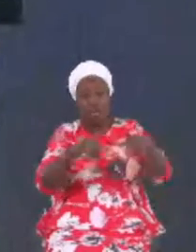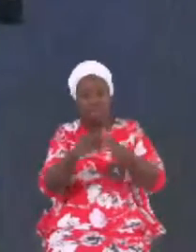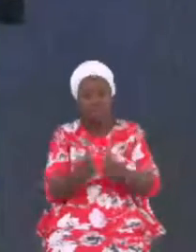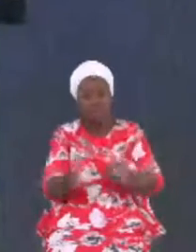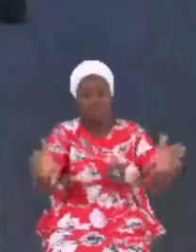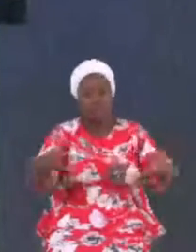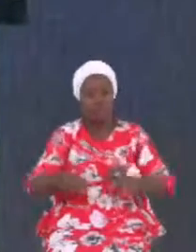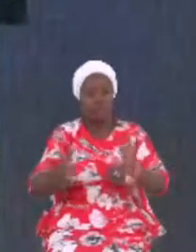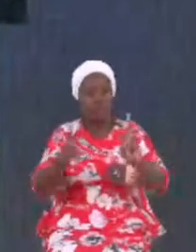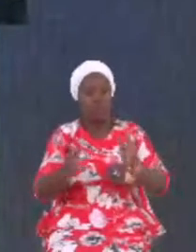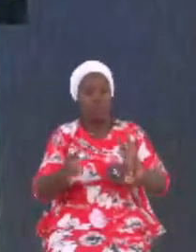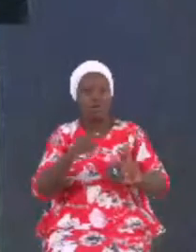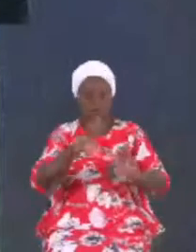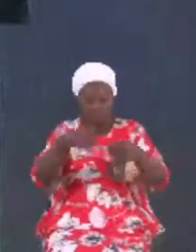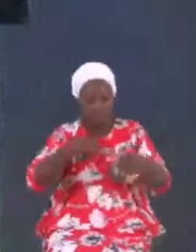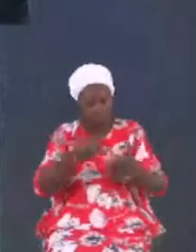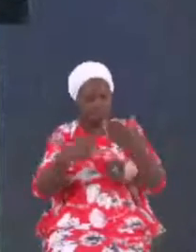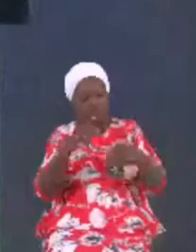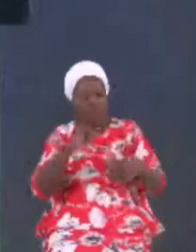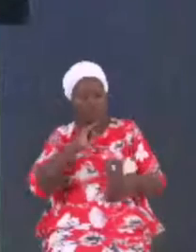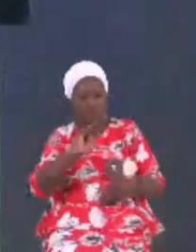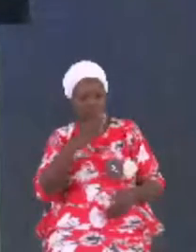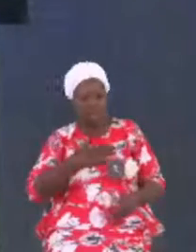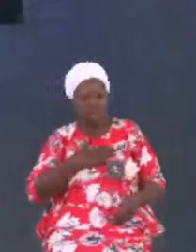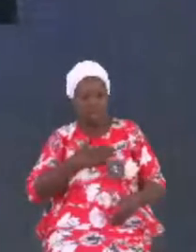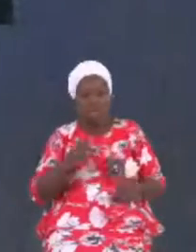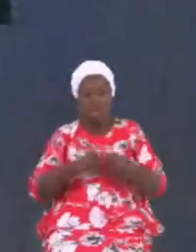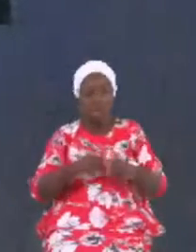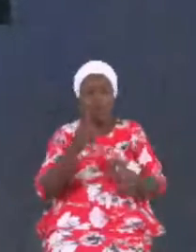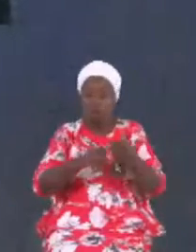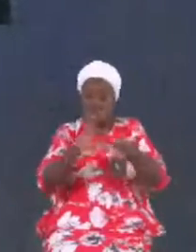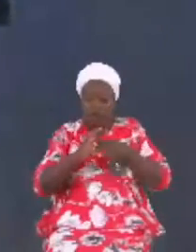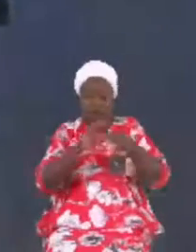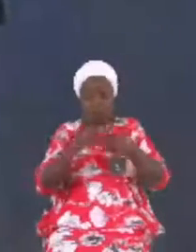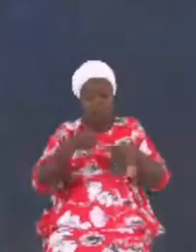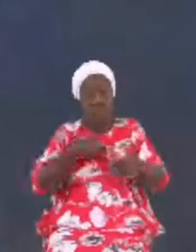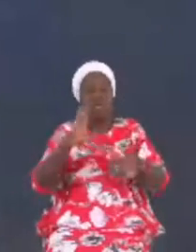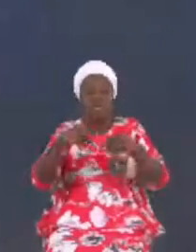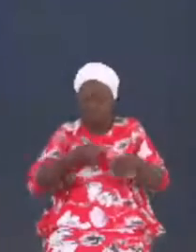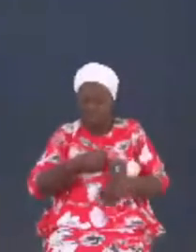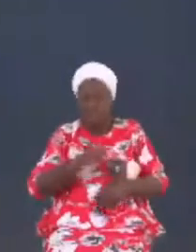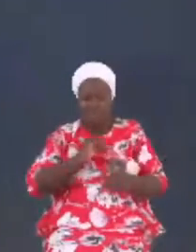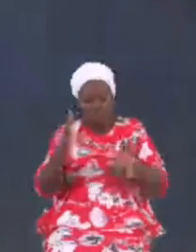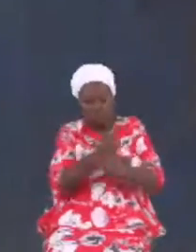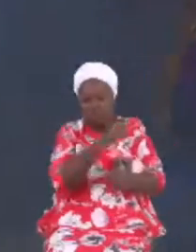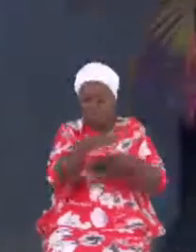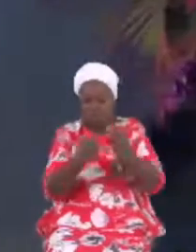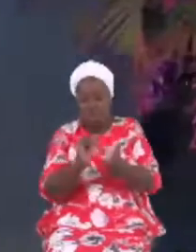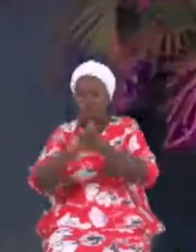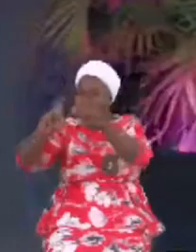large. Donne-moi ce qui m'appartient. Il a pris tout cela et il est allé dans un pays lointain. Il a vécu